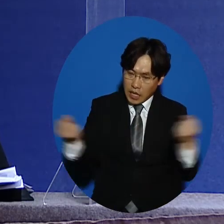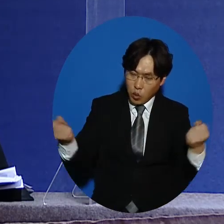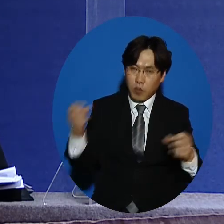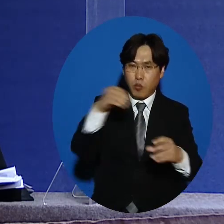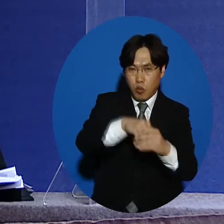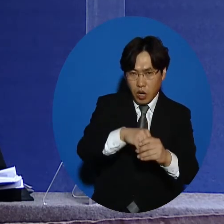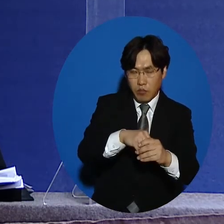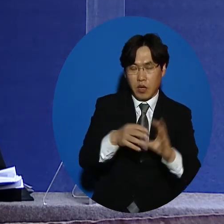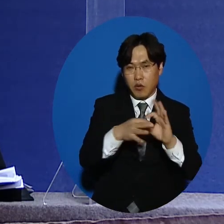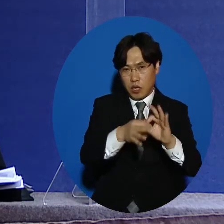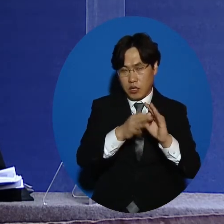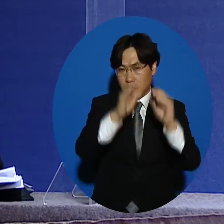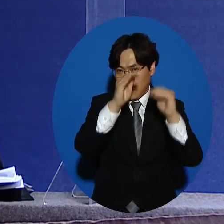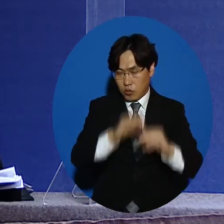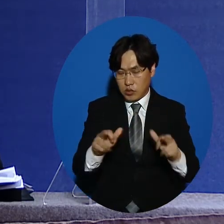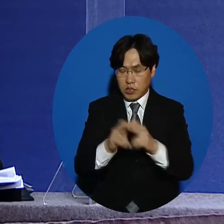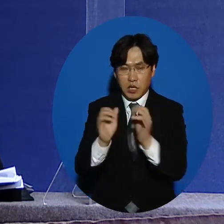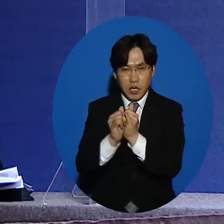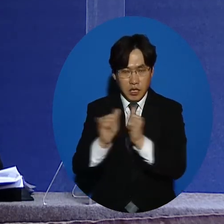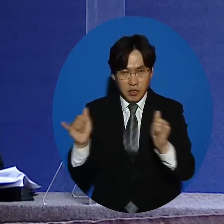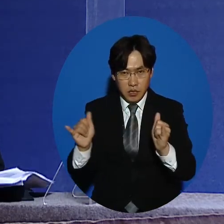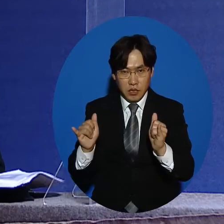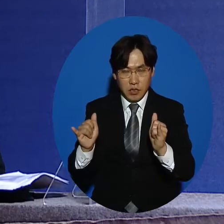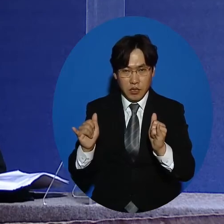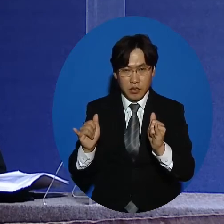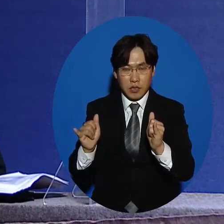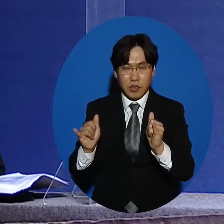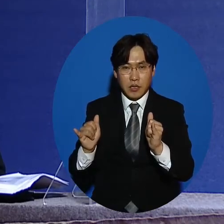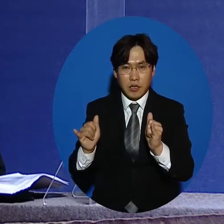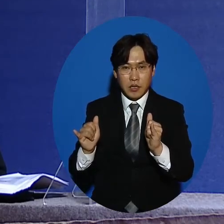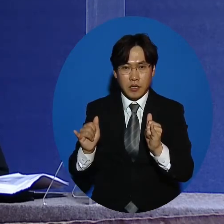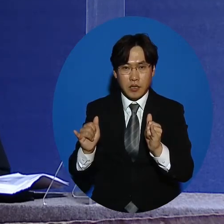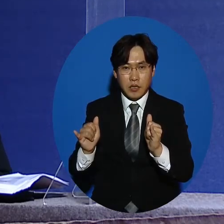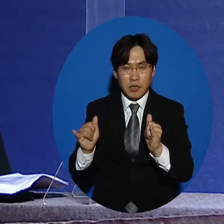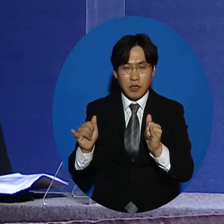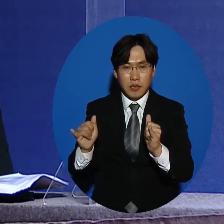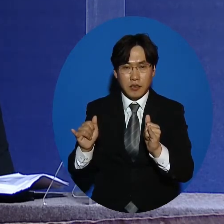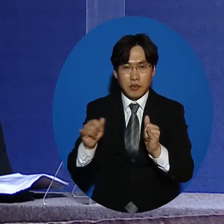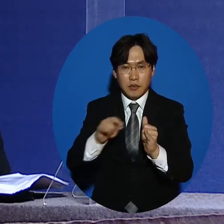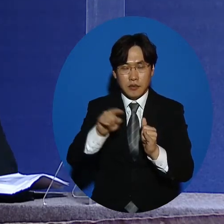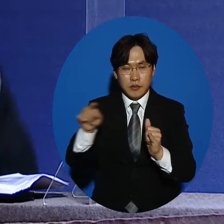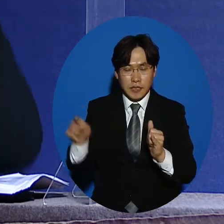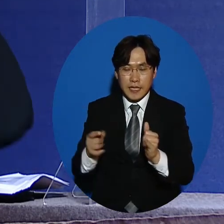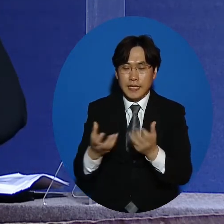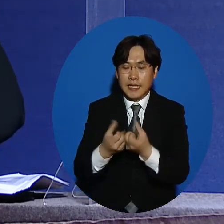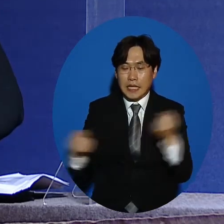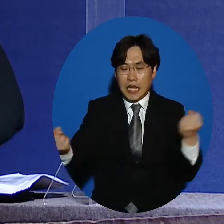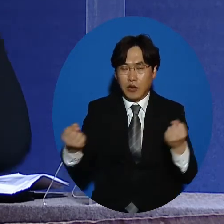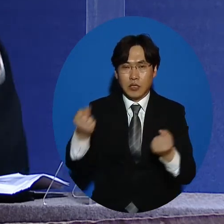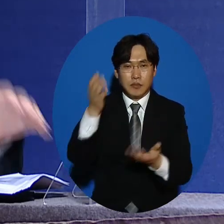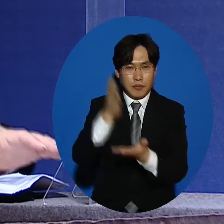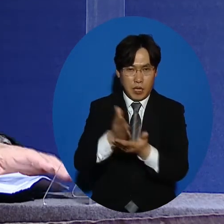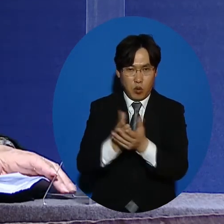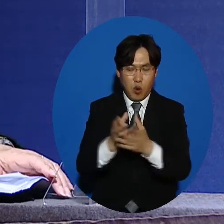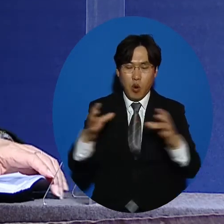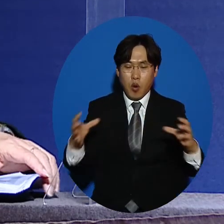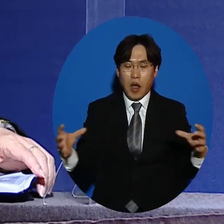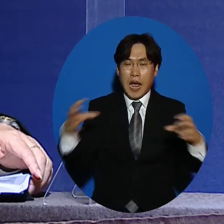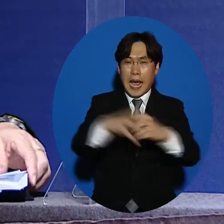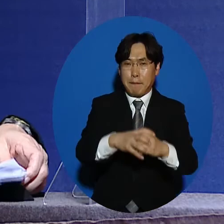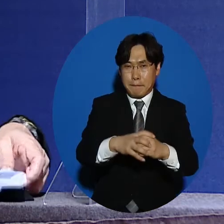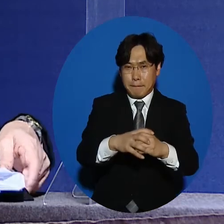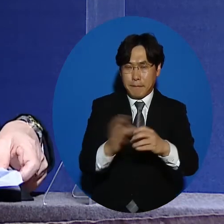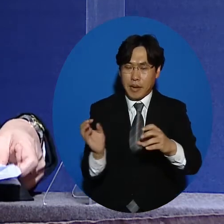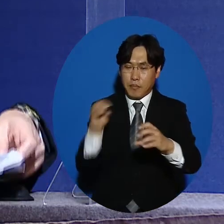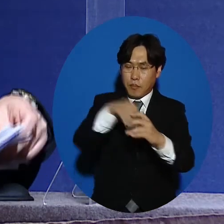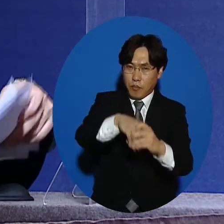그 장애인이라는 그 어떤 규범을 딱 만들지 말고 어떤 그 더 포괄적이고 전체가